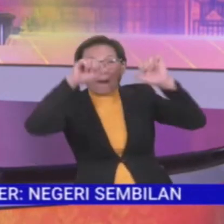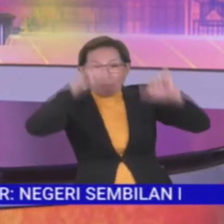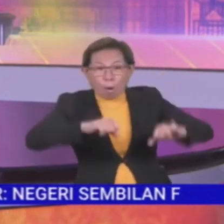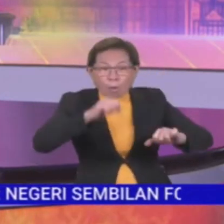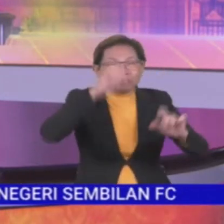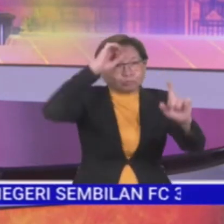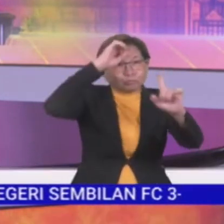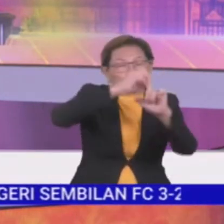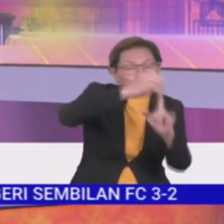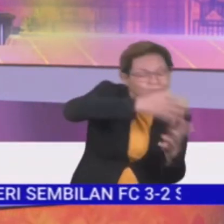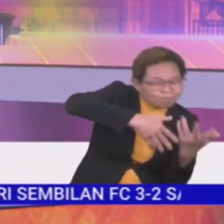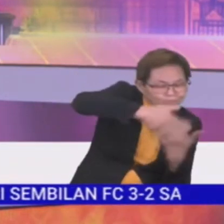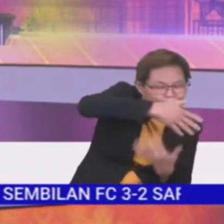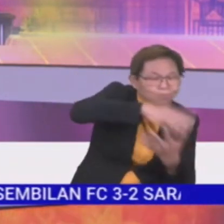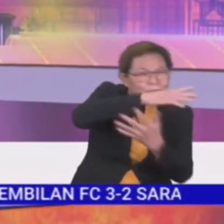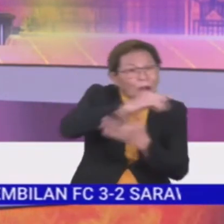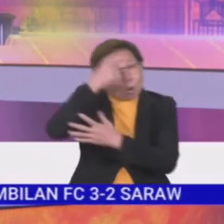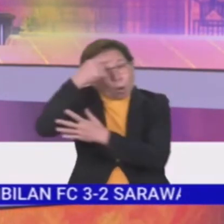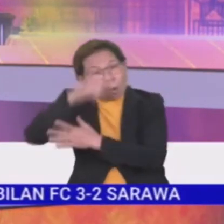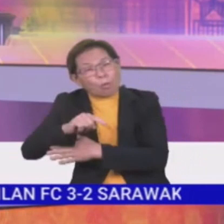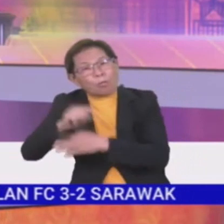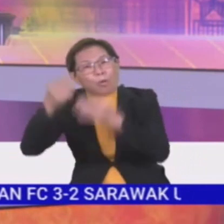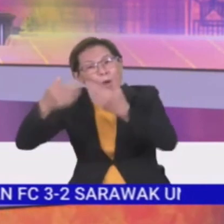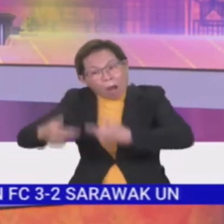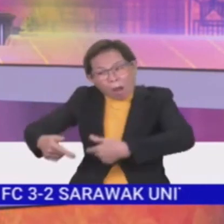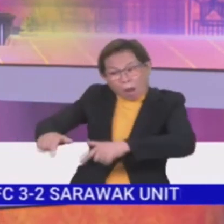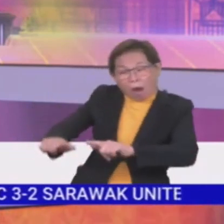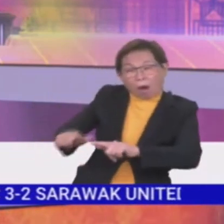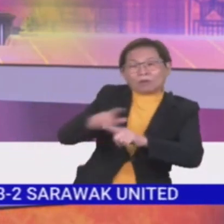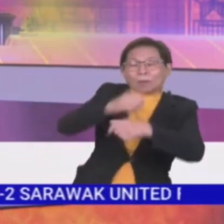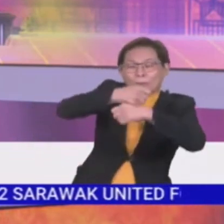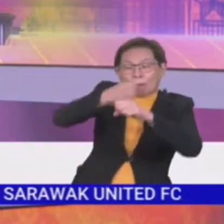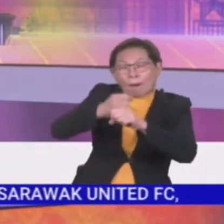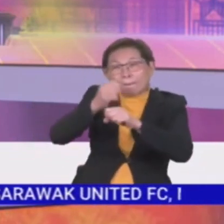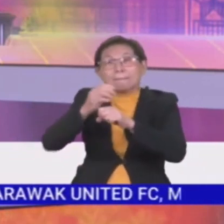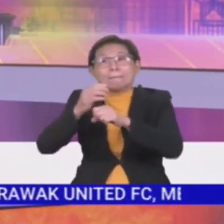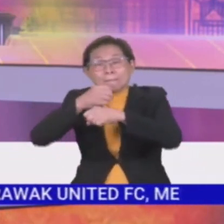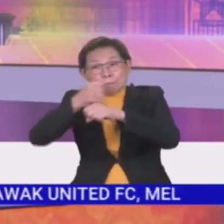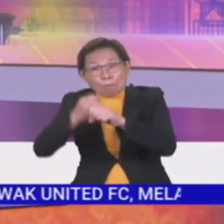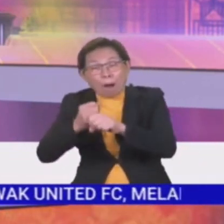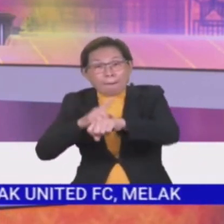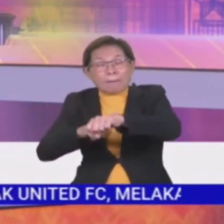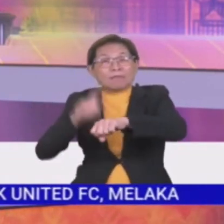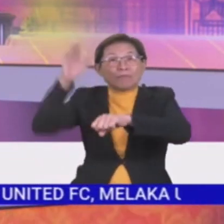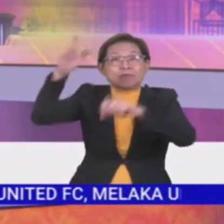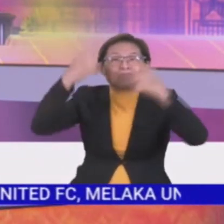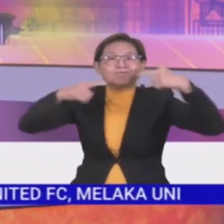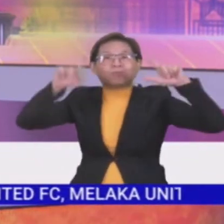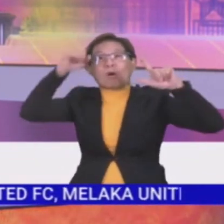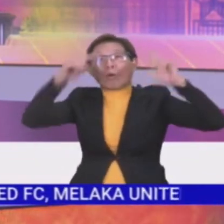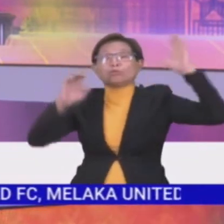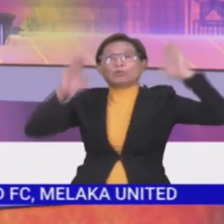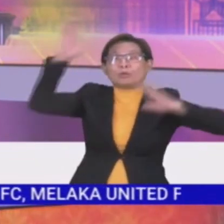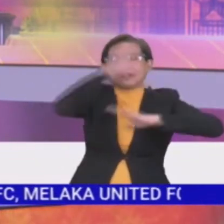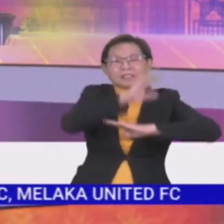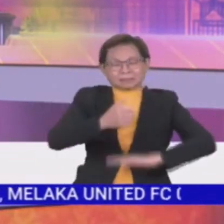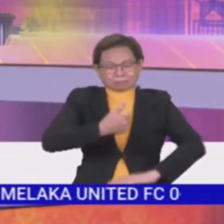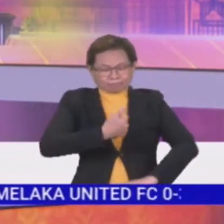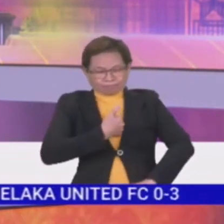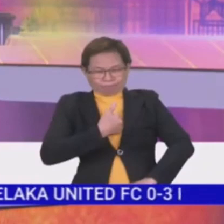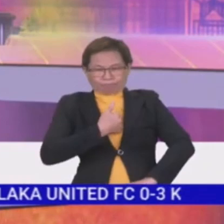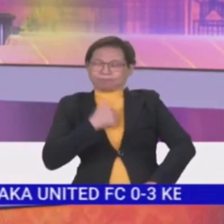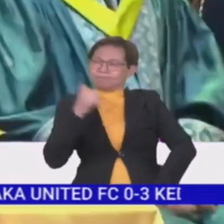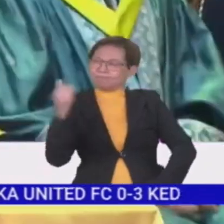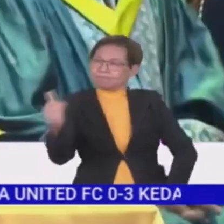saja untuk tujuan bersosial malah bagi membuka ruang dan mencipta masa depan yang gemilang buat negara serta diri